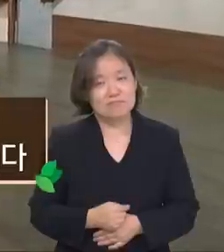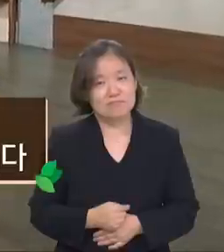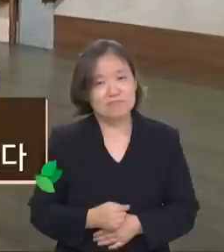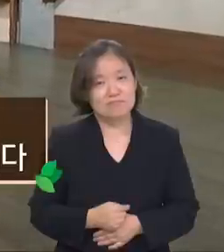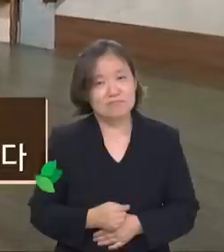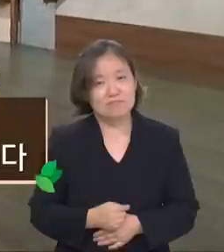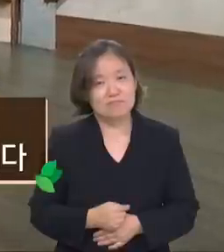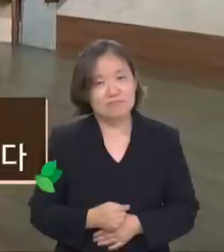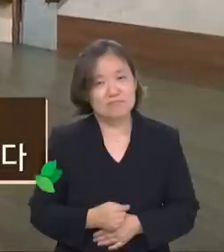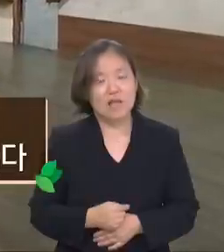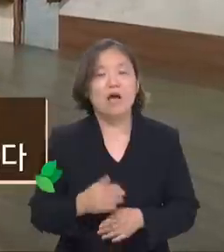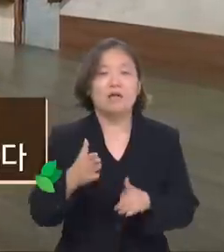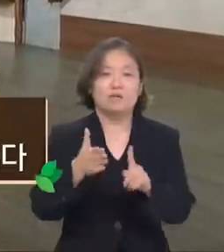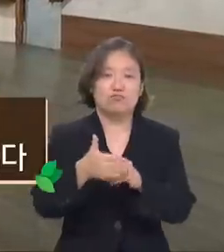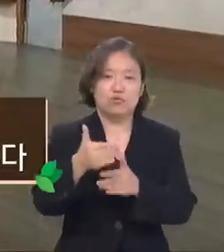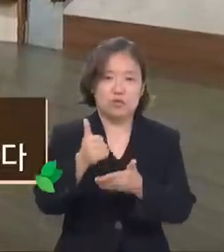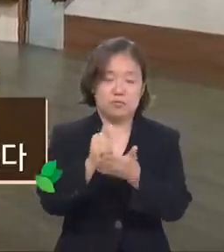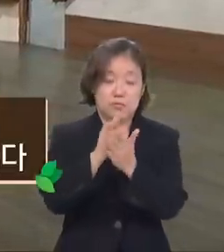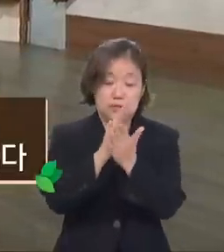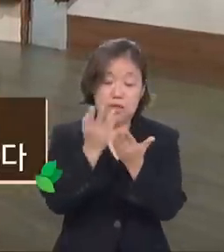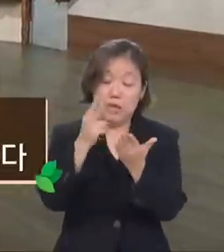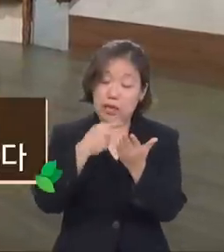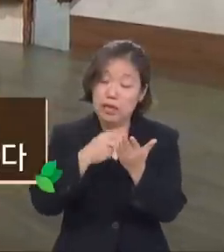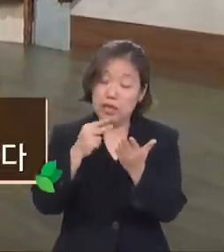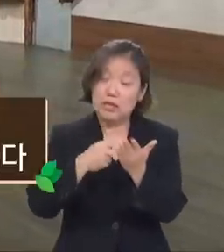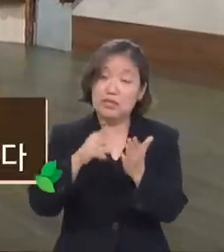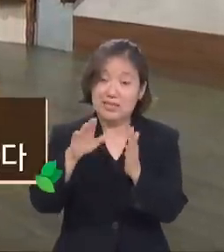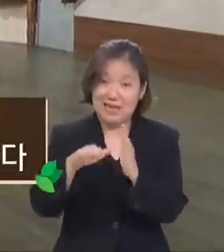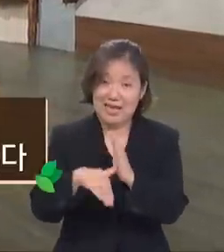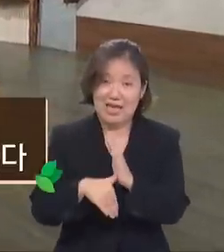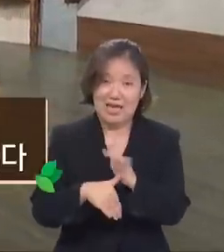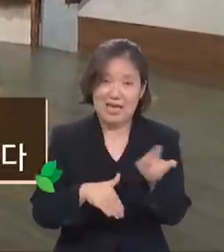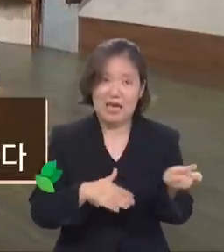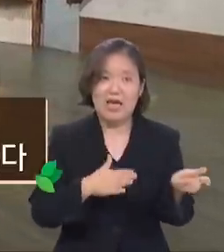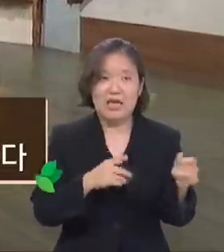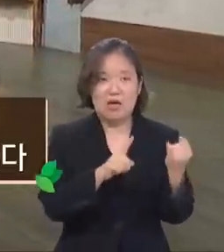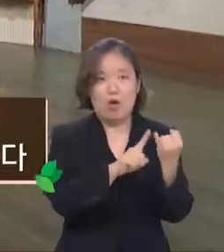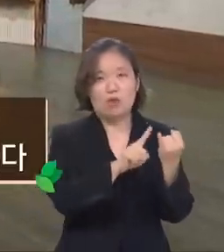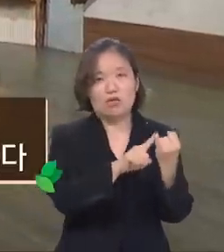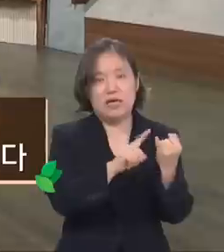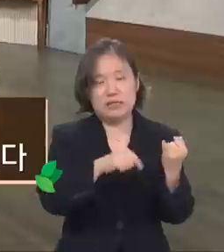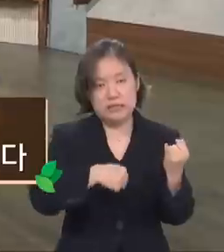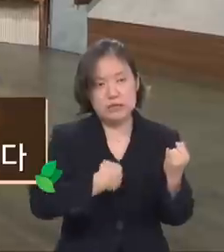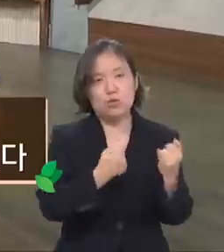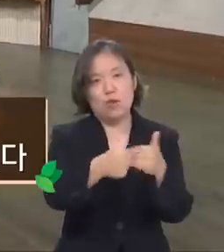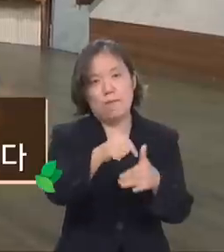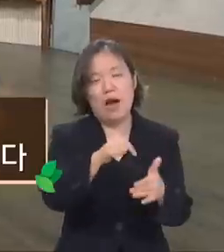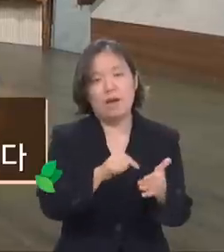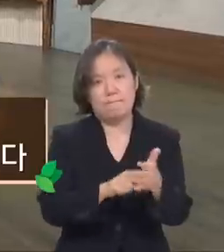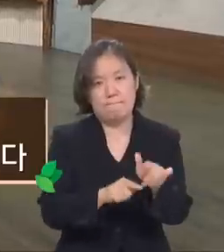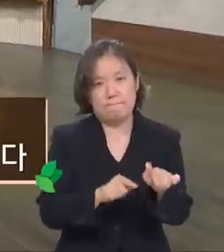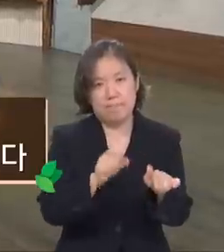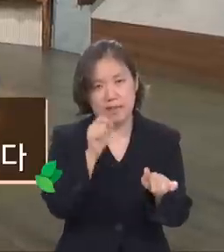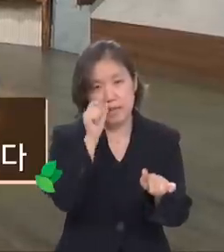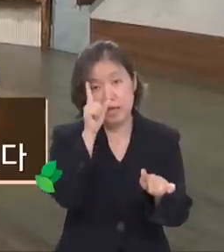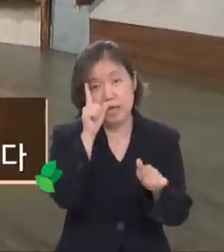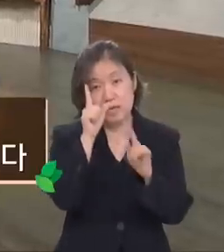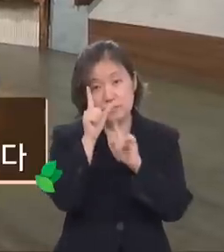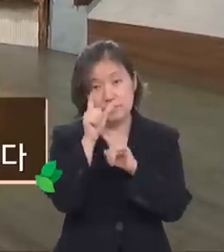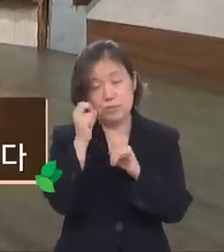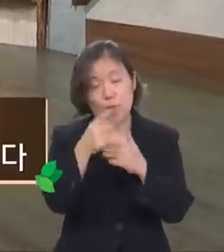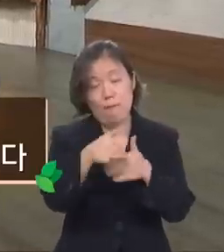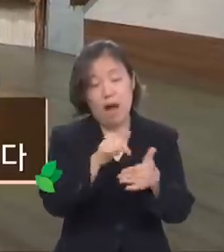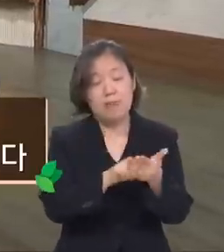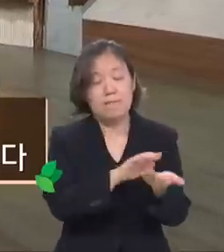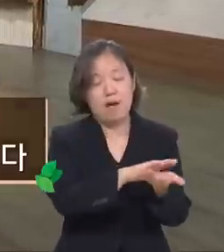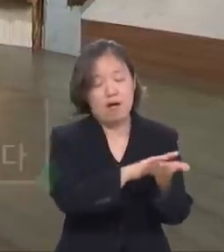그 부처님의 경전을 보면서 나름대로 마음에 마음에 큰 변화를